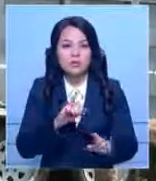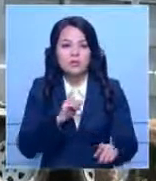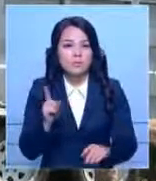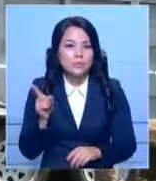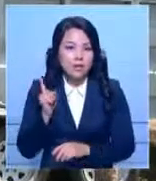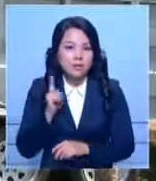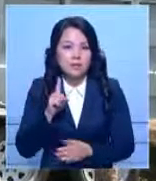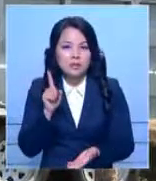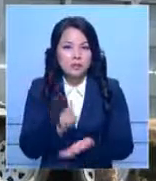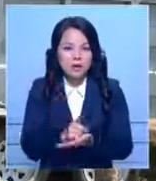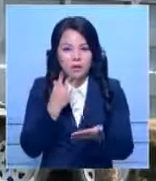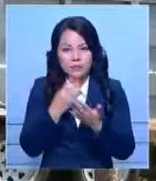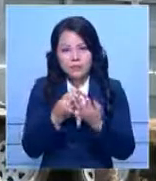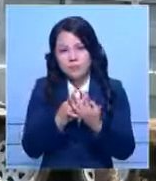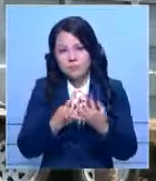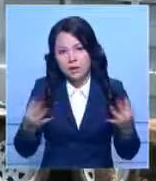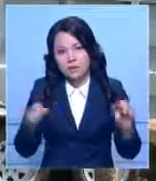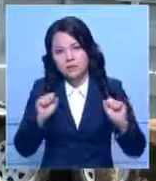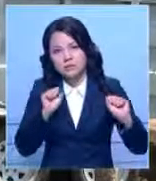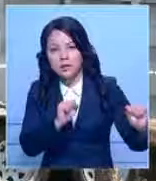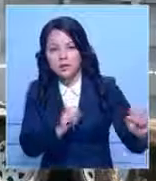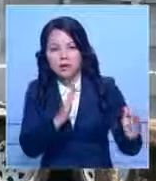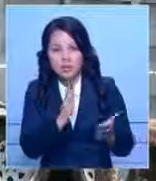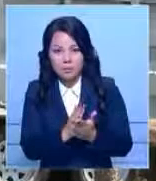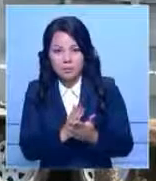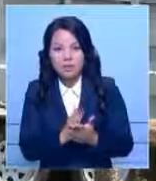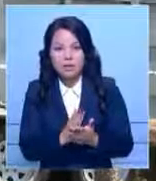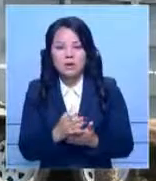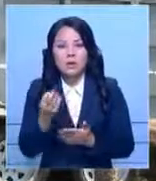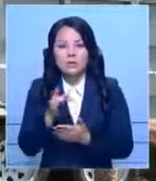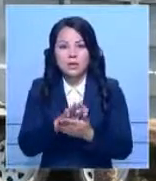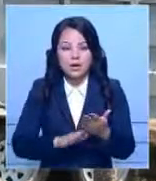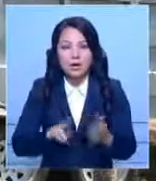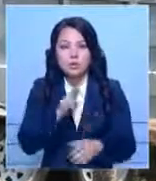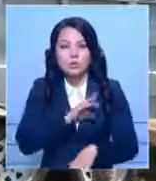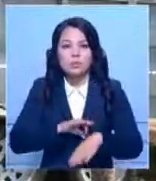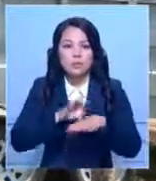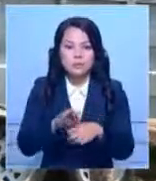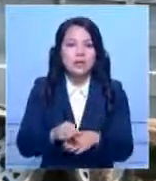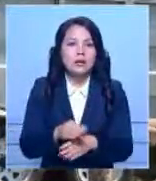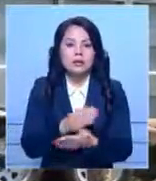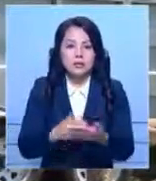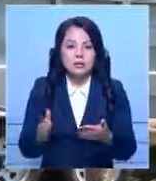дез барьерлер қойылып, енді ары қарай жұмыстар жүргізіліп жатыр.